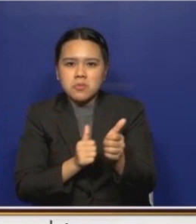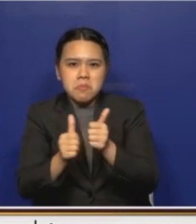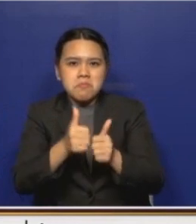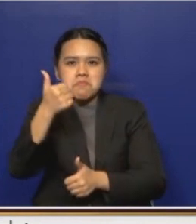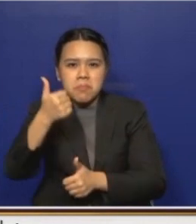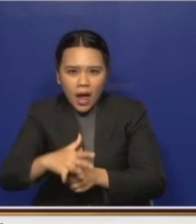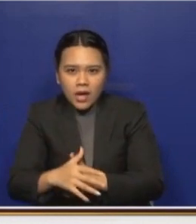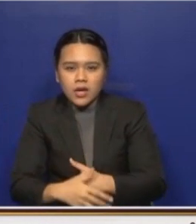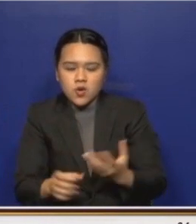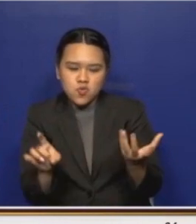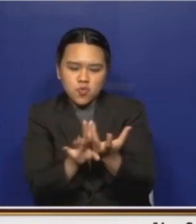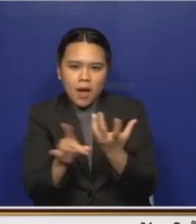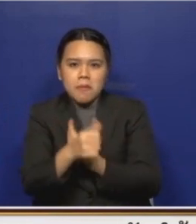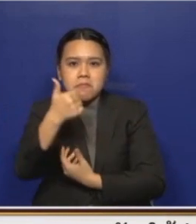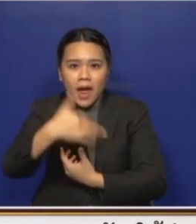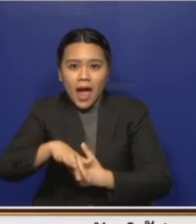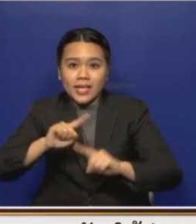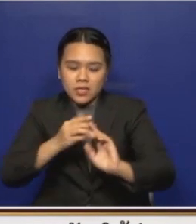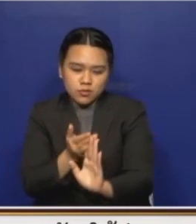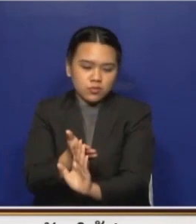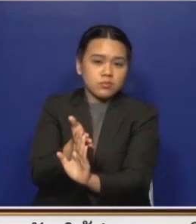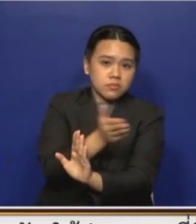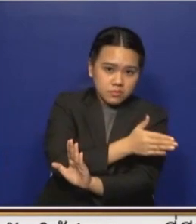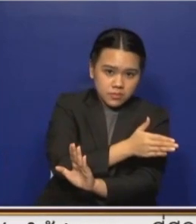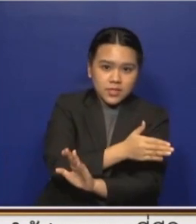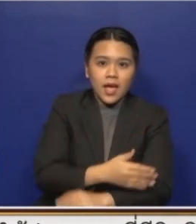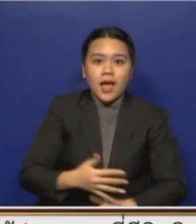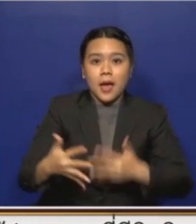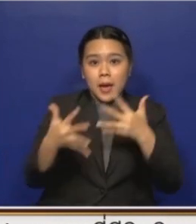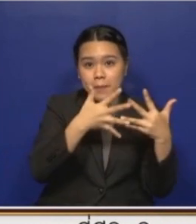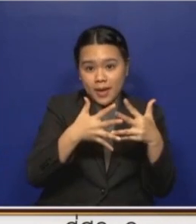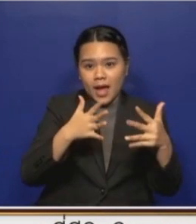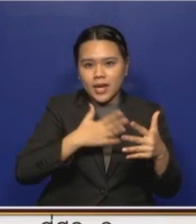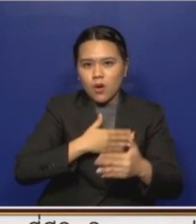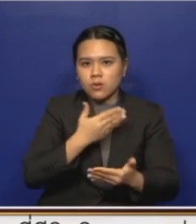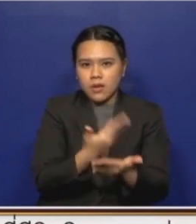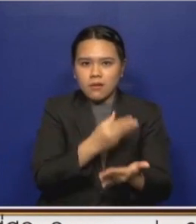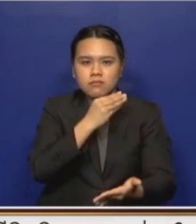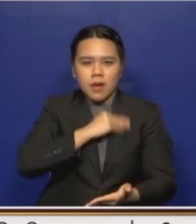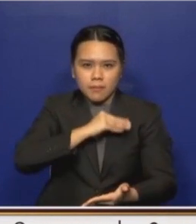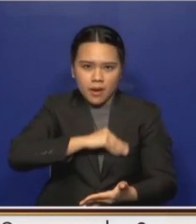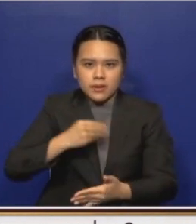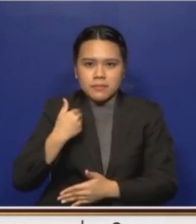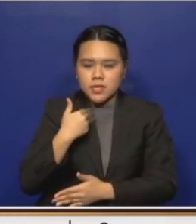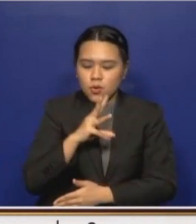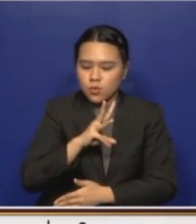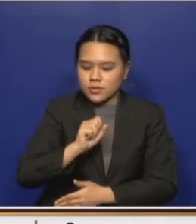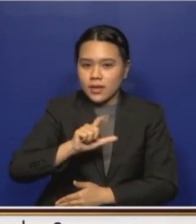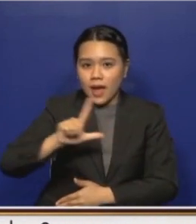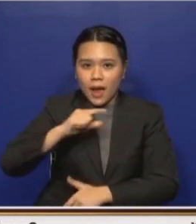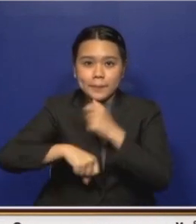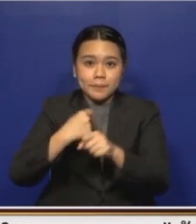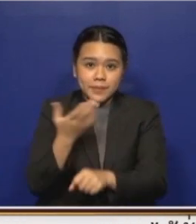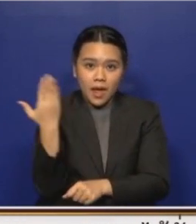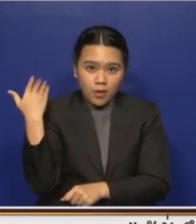ริกันอยู่ 600,000 ล้านฮะปีที่แล้วนะไปดูแผ่นต่อไปฮะแต่เราขาดทุนกับ